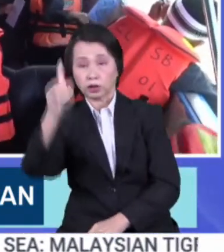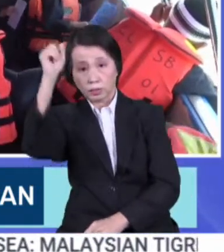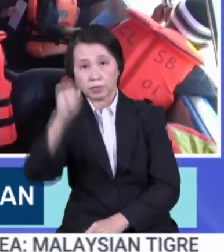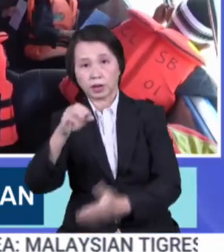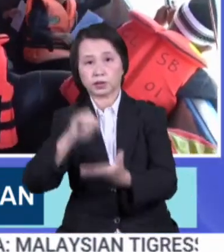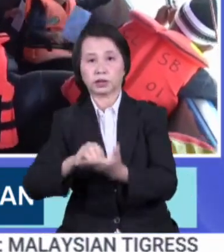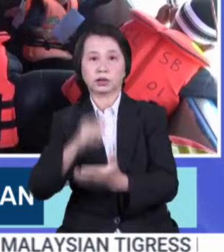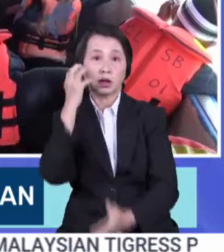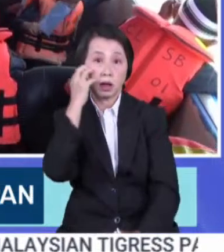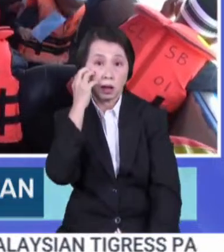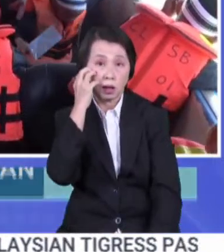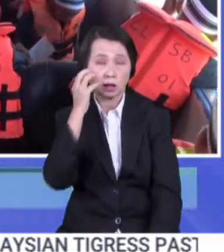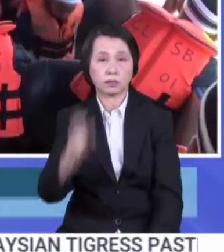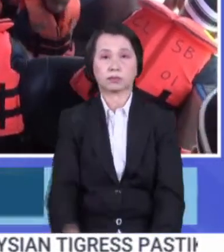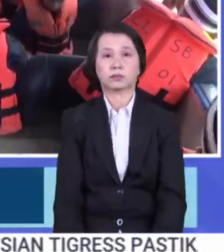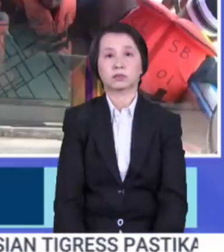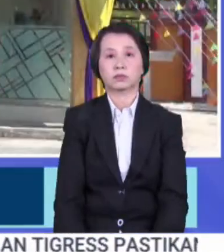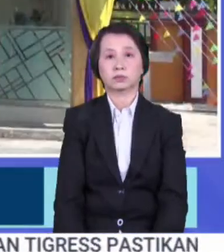di Kemaman.